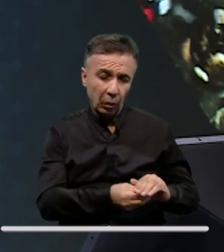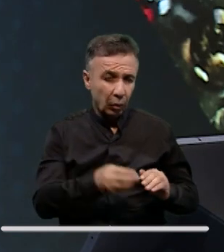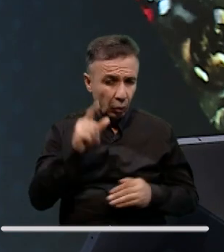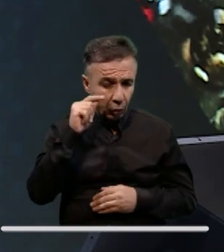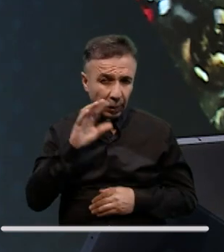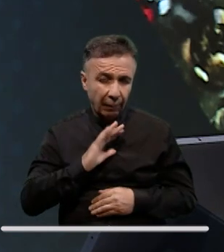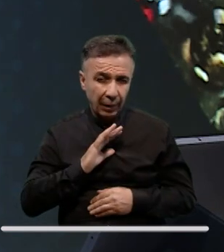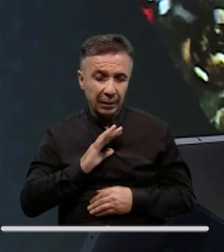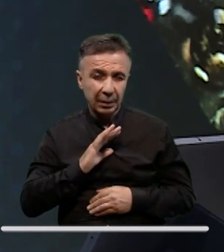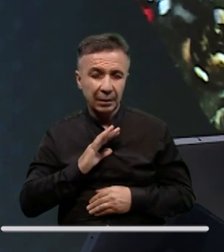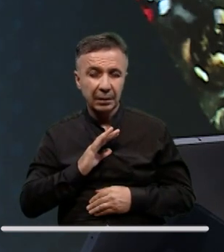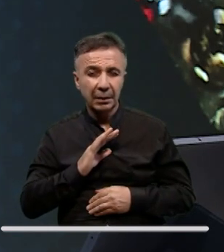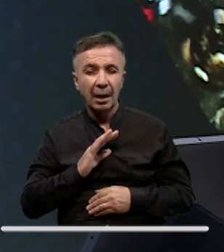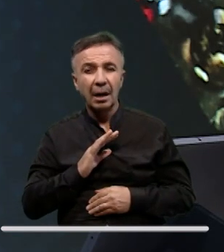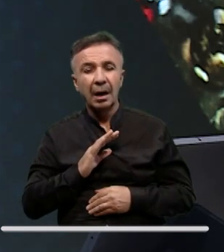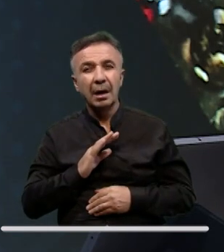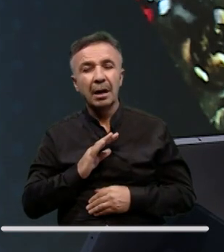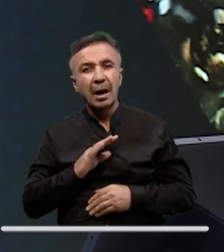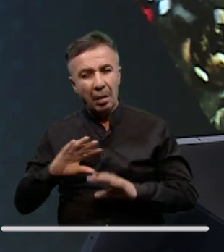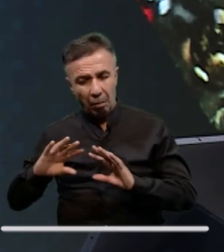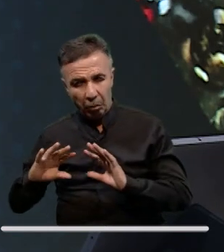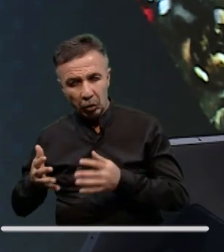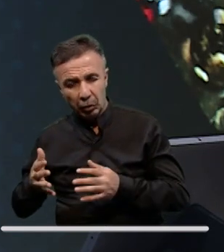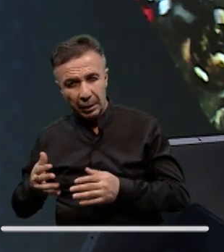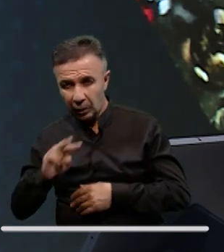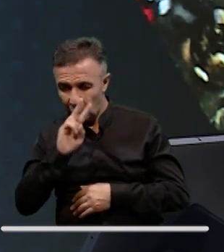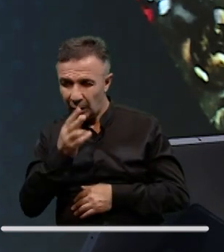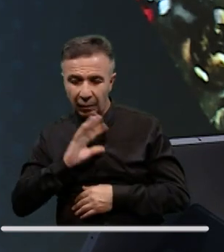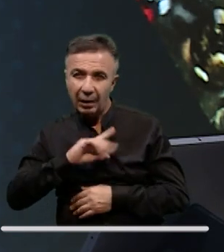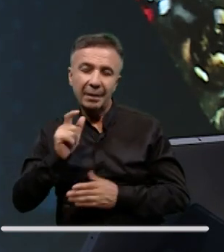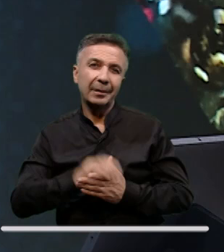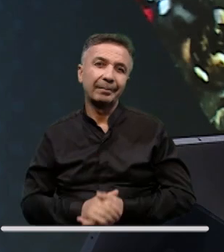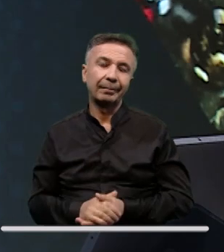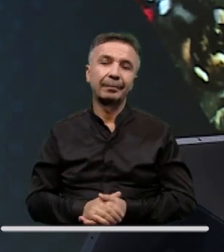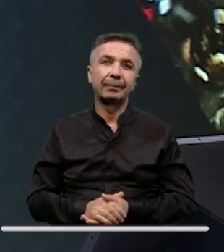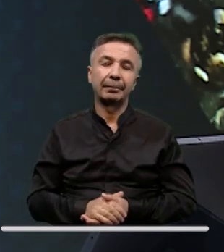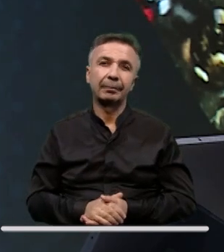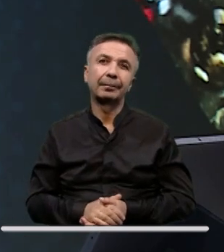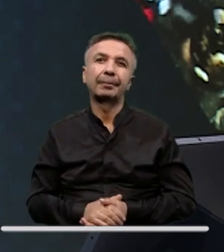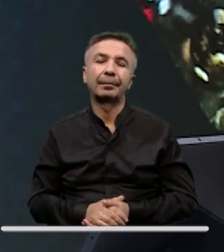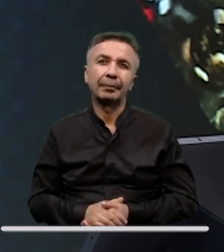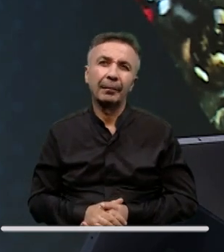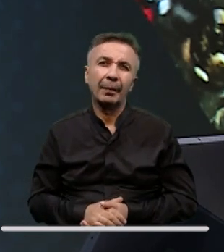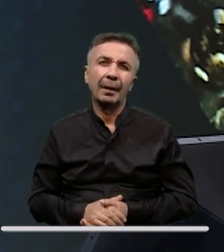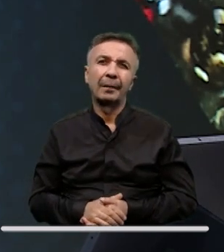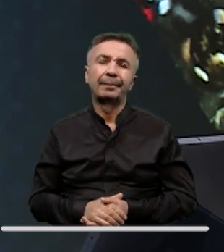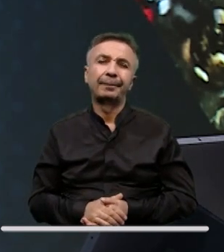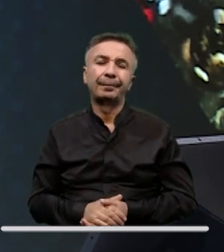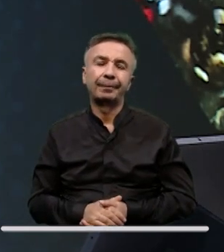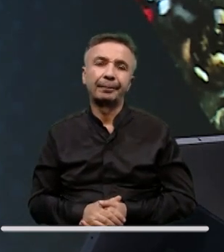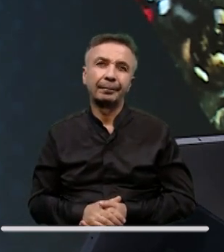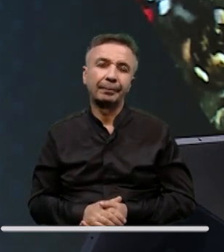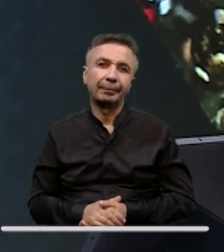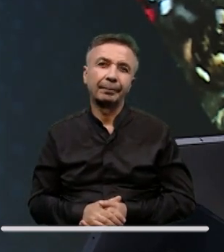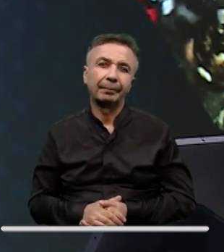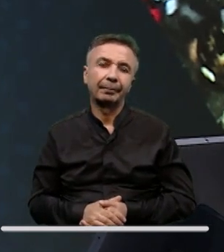bozdurmak da büyü yaptırmaya dahil olur mu hocam Peki Allah yardımcınız olsun Kahramanmaraş'a Selam ediyoruz Hayırlı akşamlar Şimdi